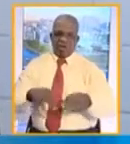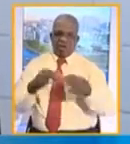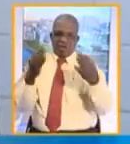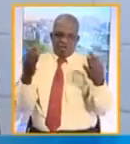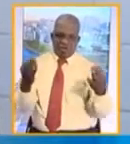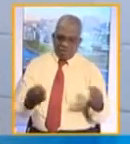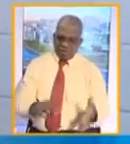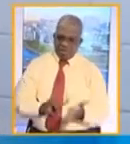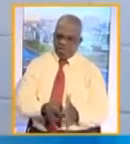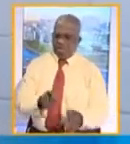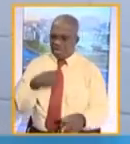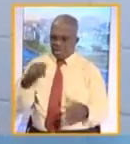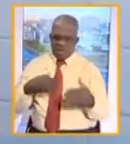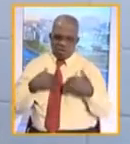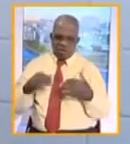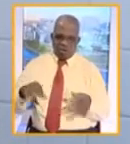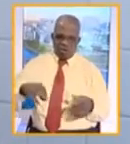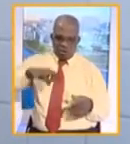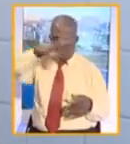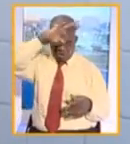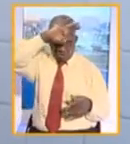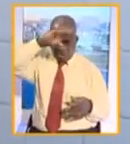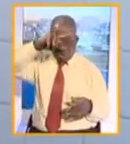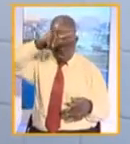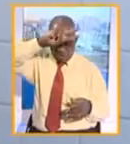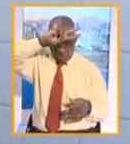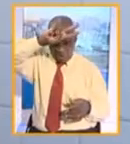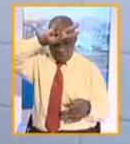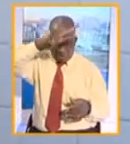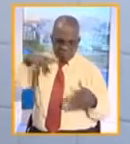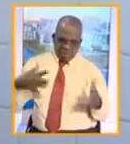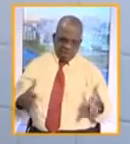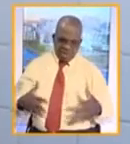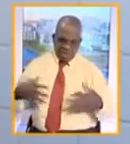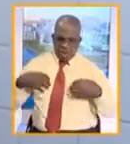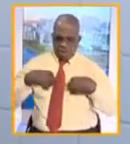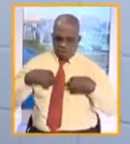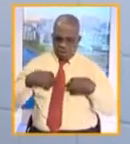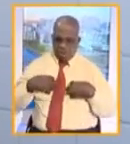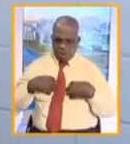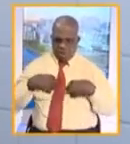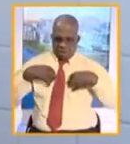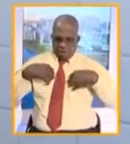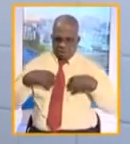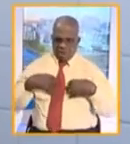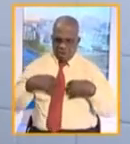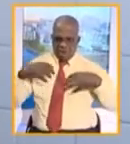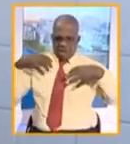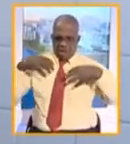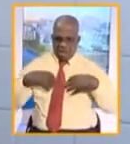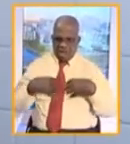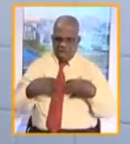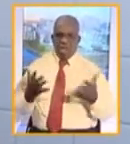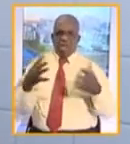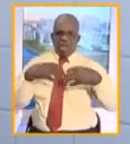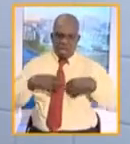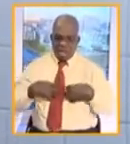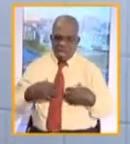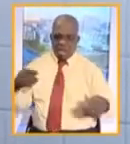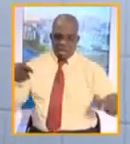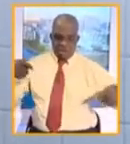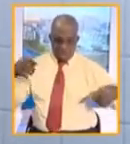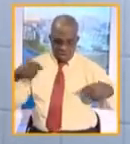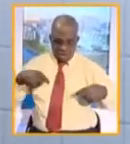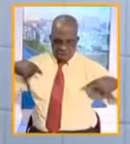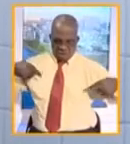palud vient des maladies de la voie respiratoire, la sphère ORL et des poumons. À côté de ça, nous avons des